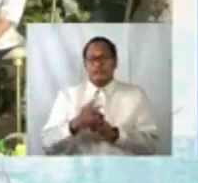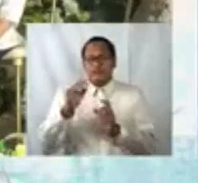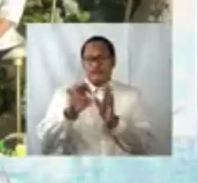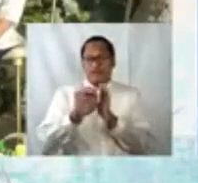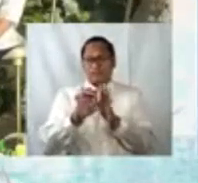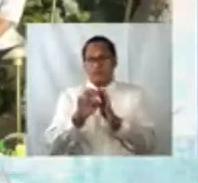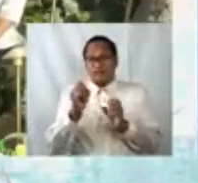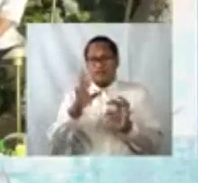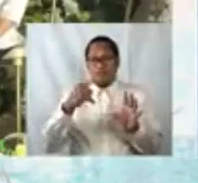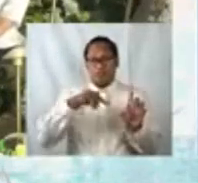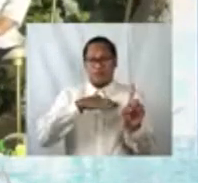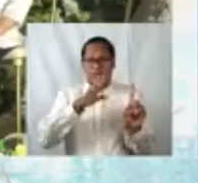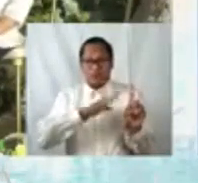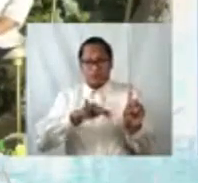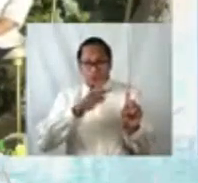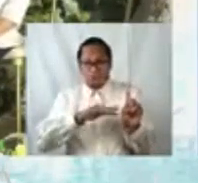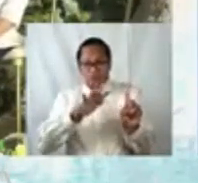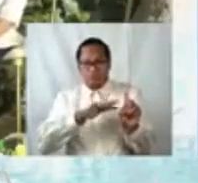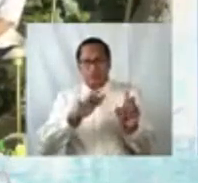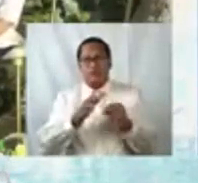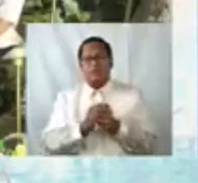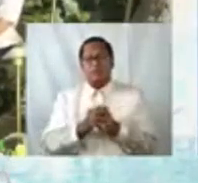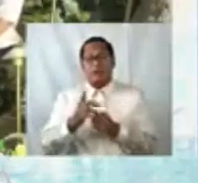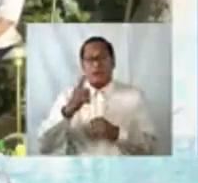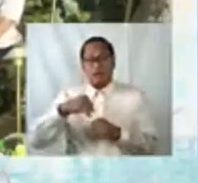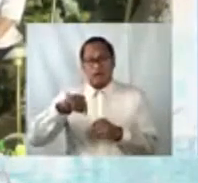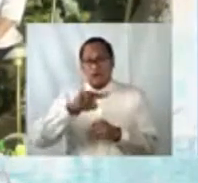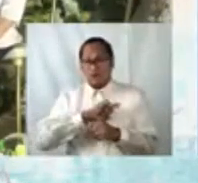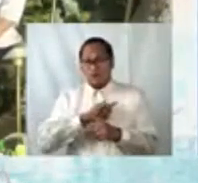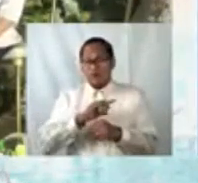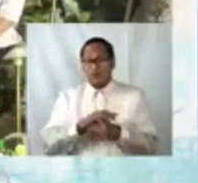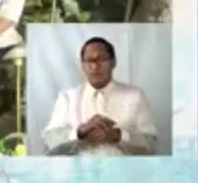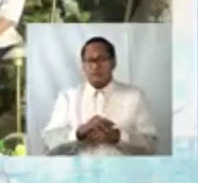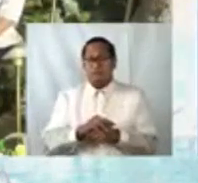yung ang ating ano, no?